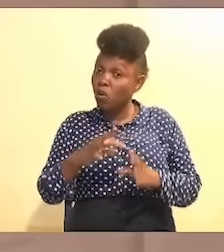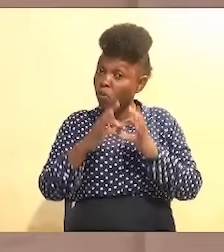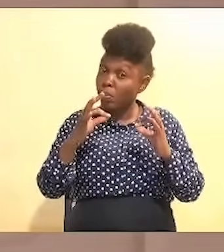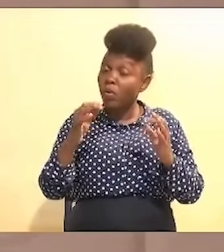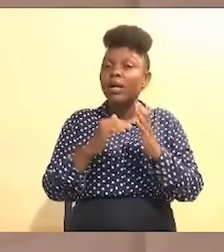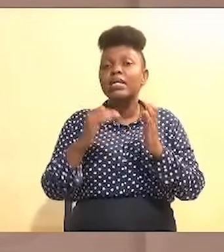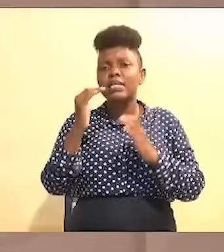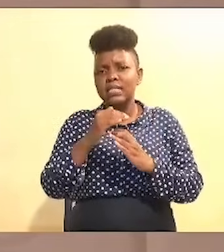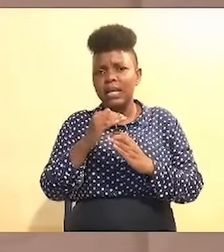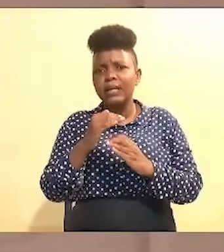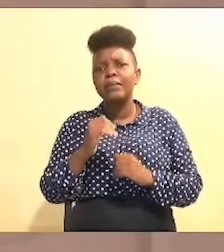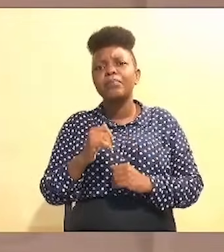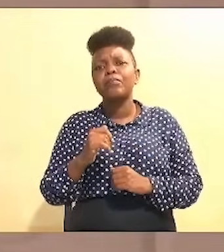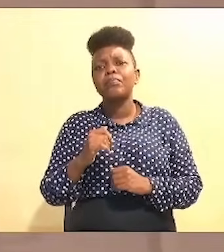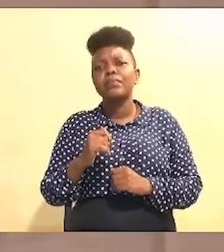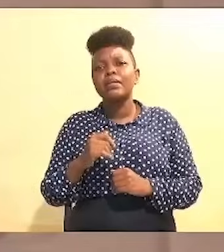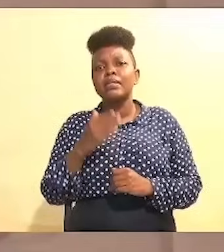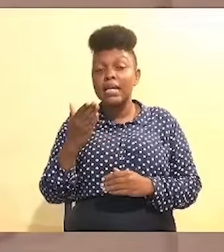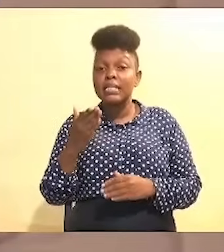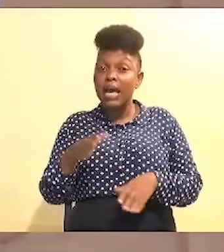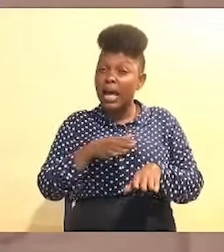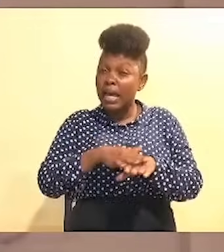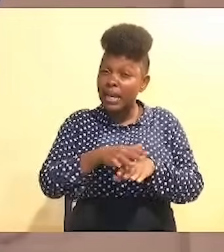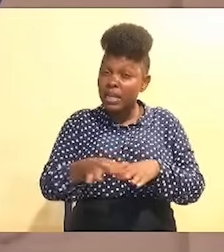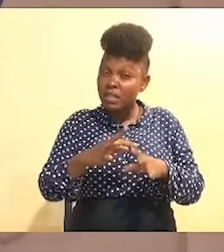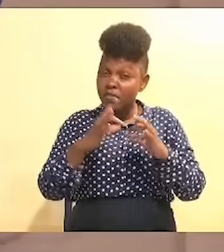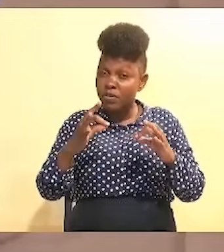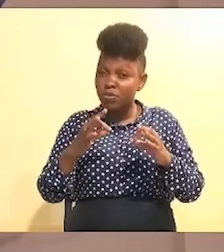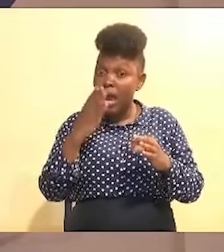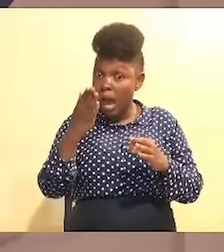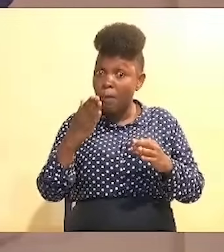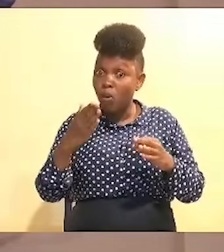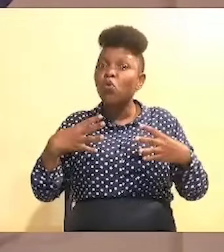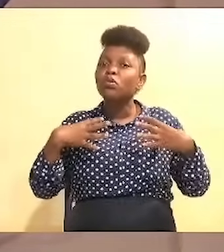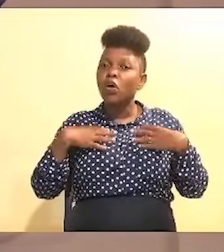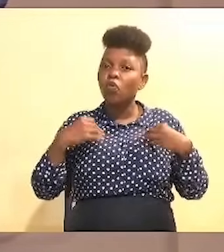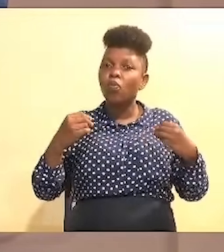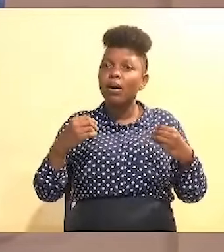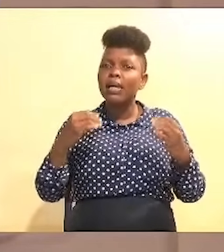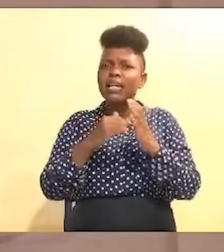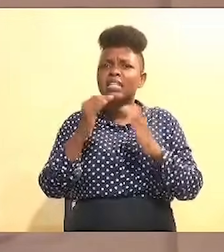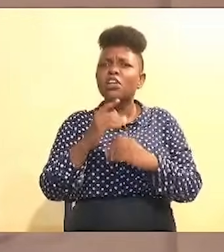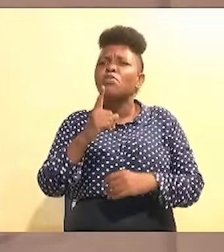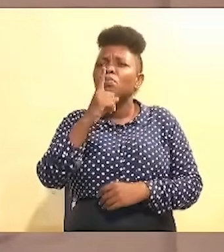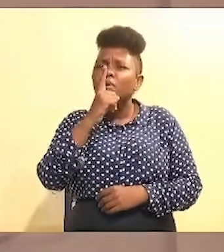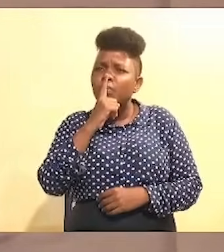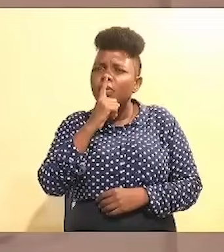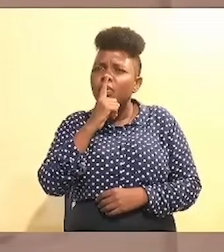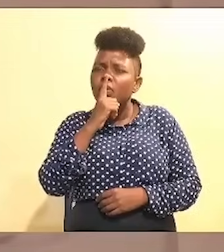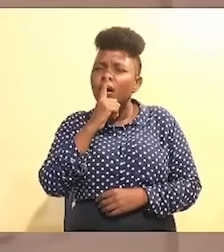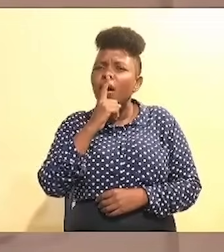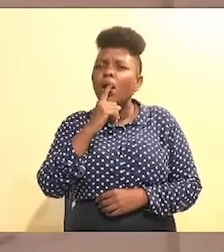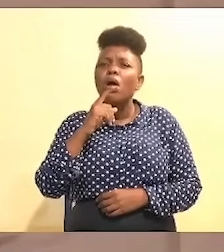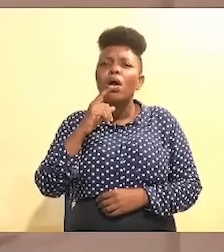Fupisha, hit point, eleza vizuri, yani utakubalika zaidi. Funga mdomo wako, nyamaza. Wanaume kwa asili ni